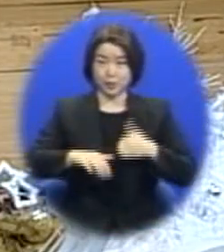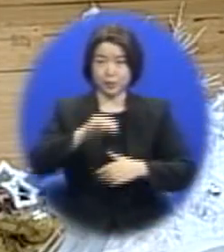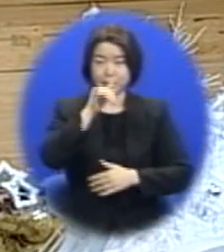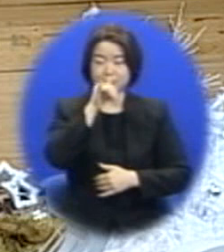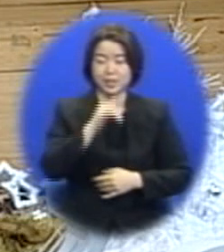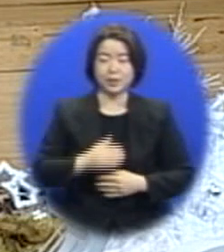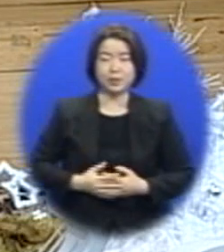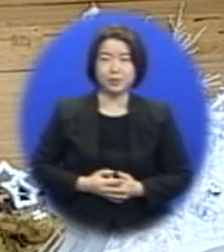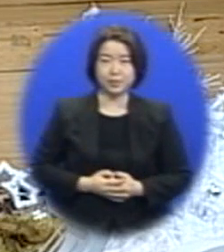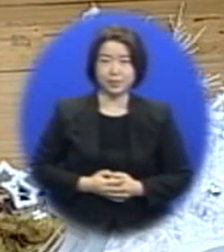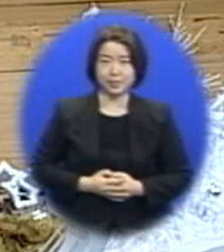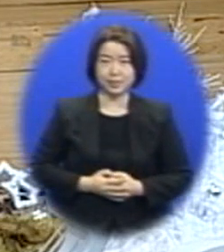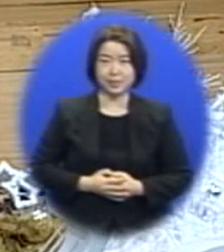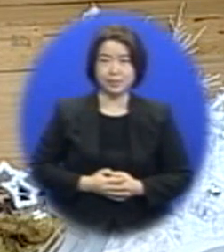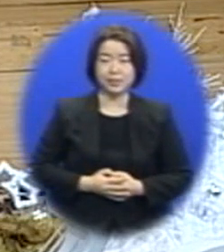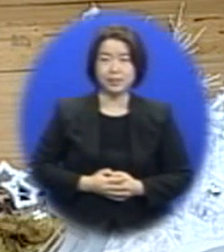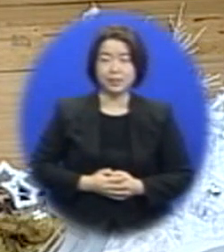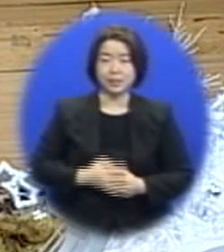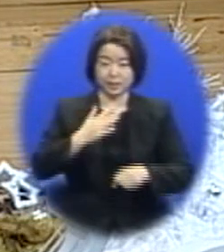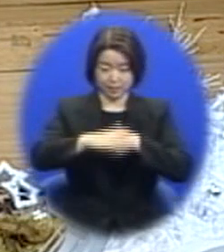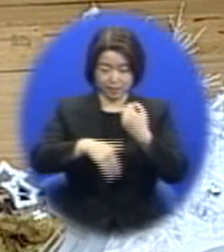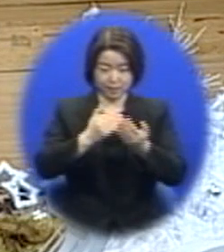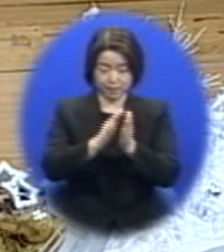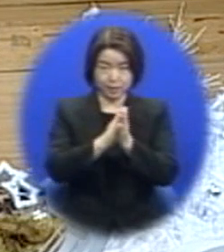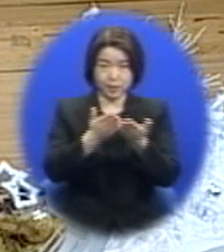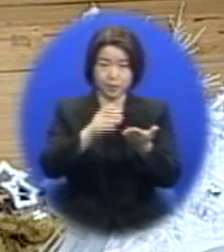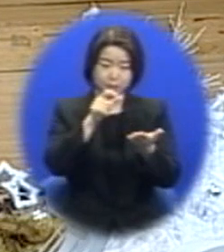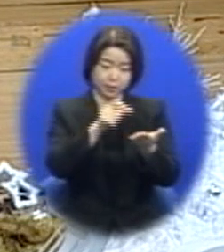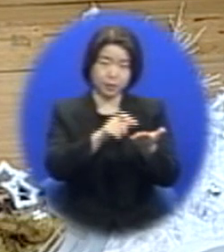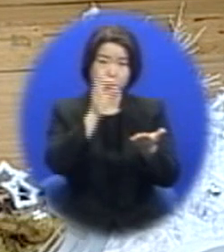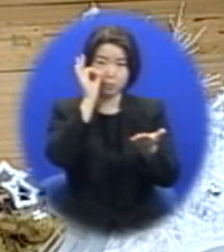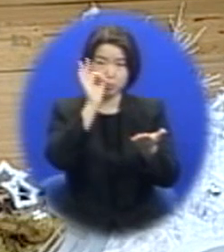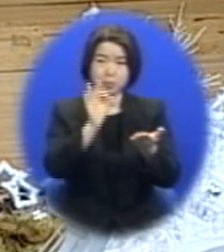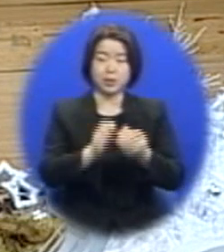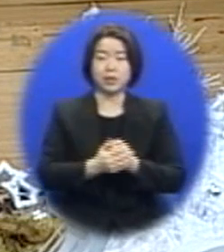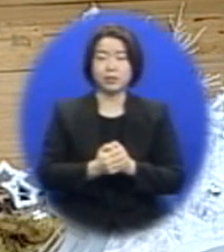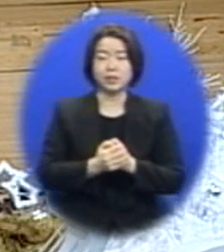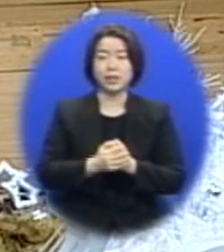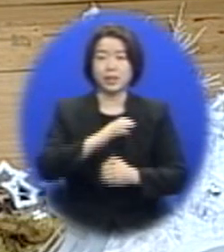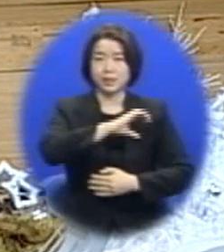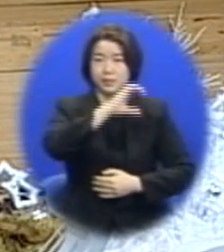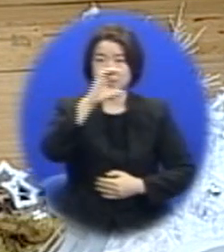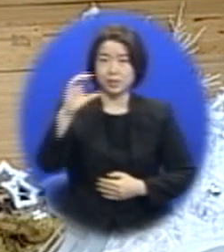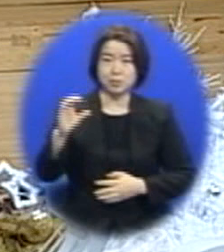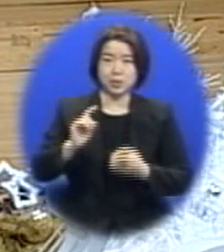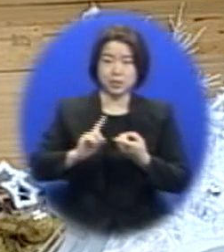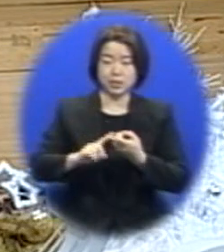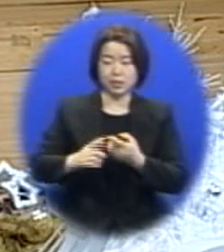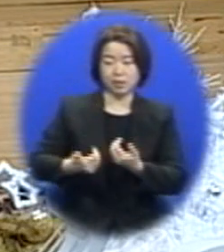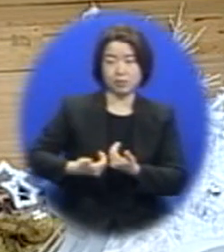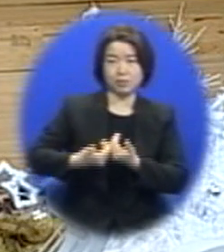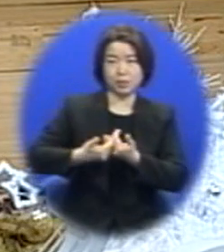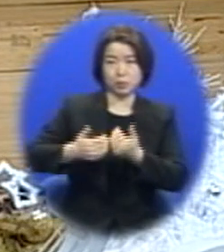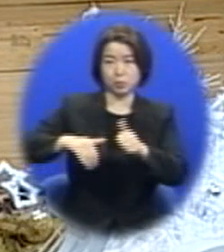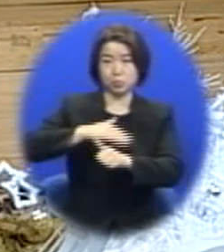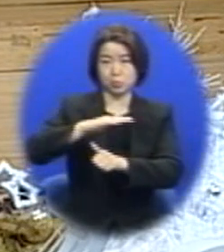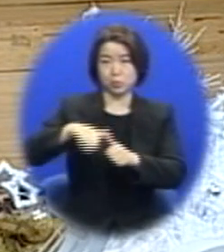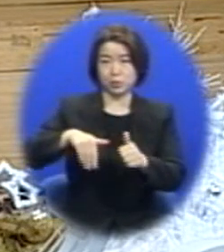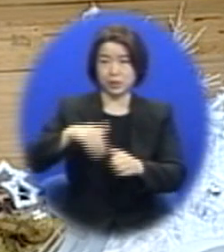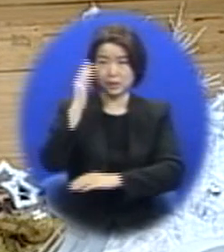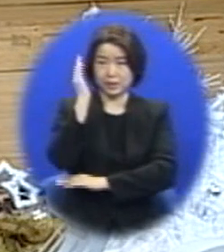하죠. 근데 성경을 보면 크리스마스에 대한 아주 너무나 대조적인 두 가지